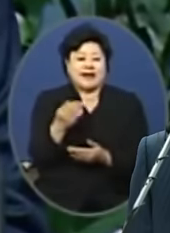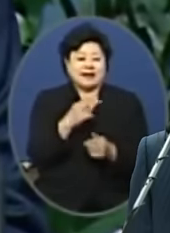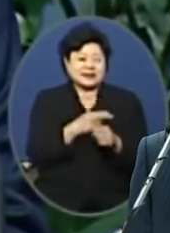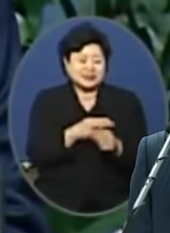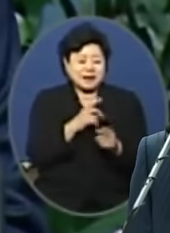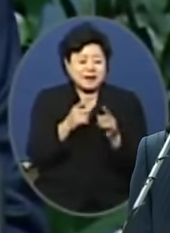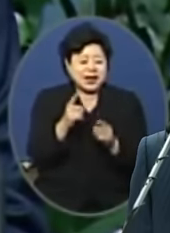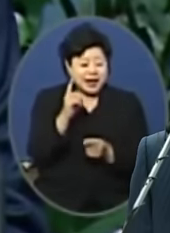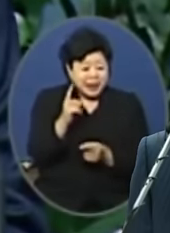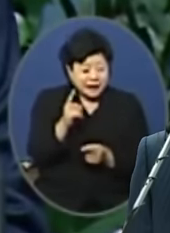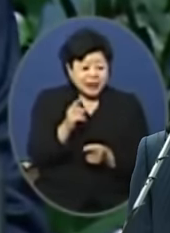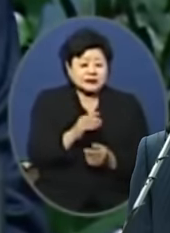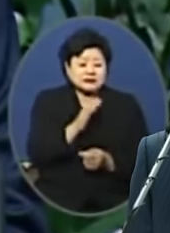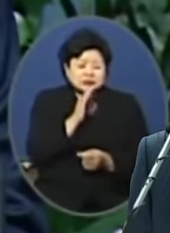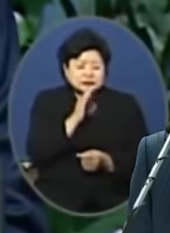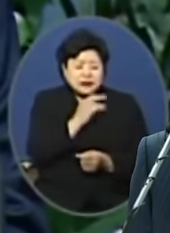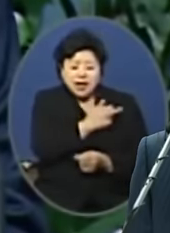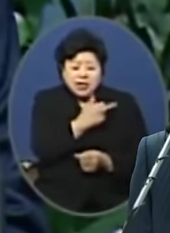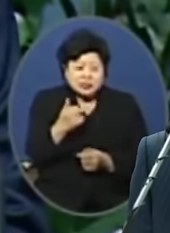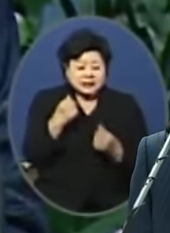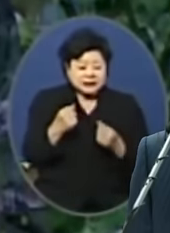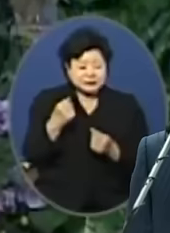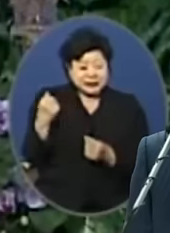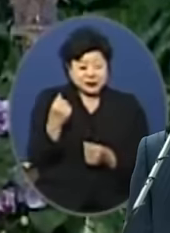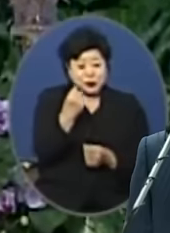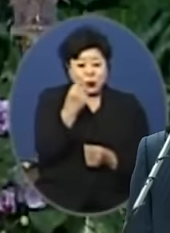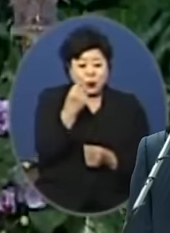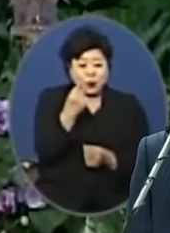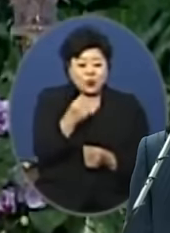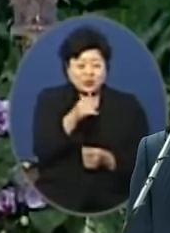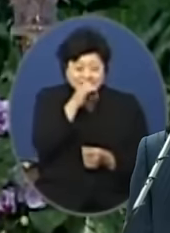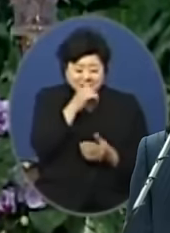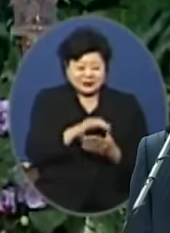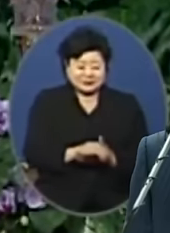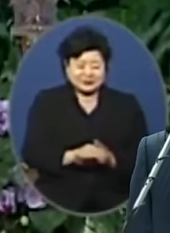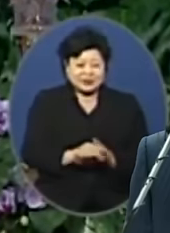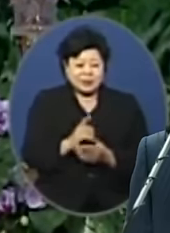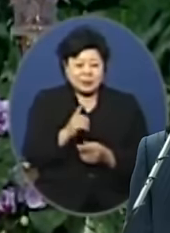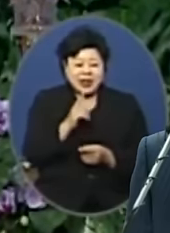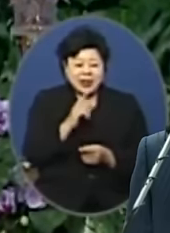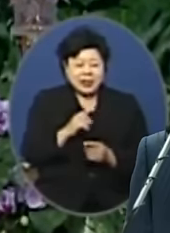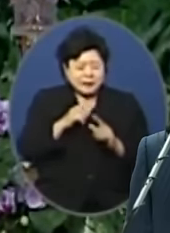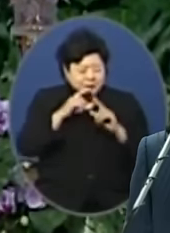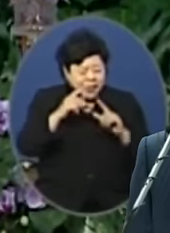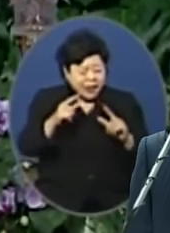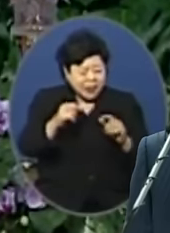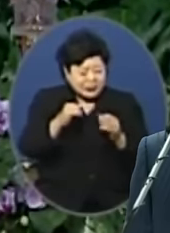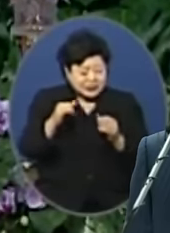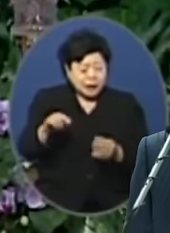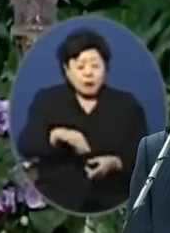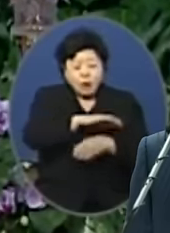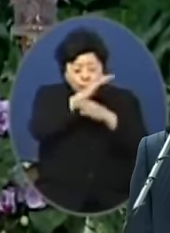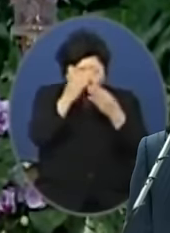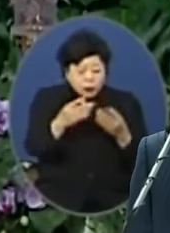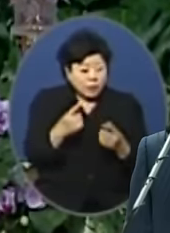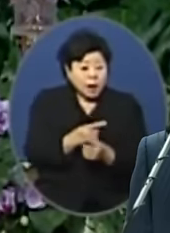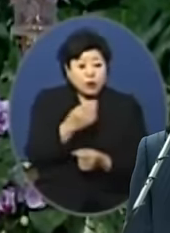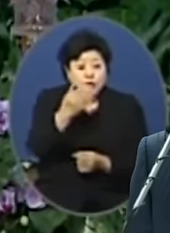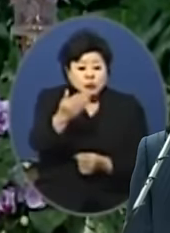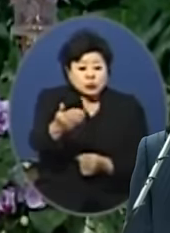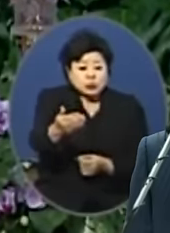선생님의 말 한마디는 이처럼 큰 힘을 가지고 있어서 한마디 말이 그 인생 전체를 바꾼다는